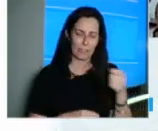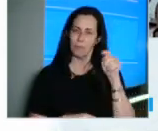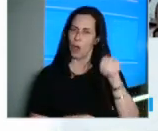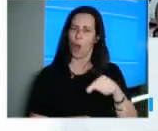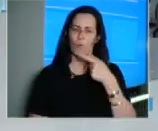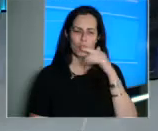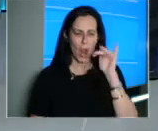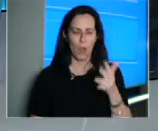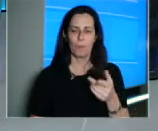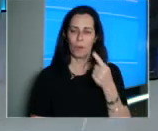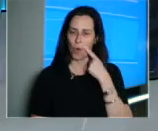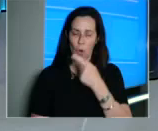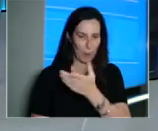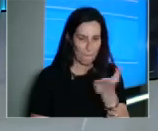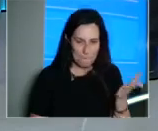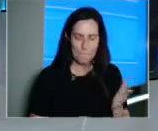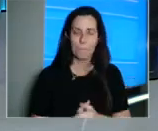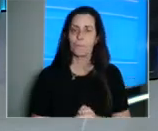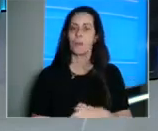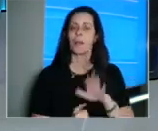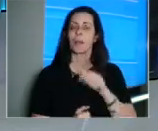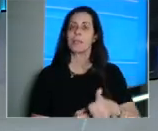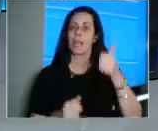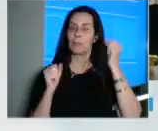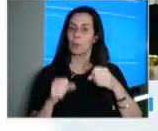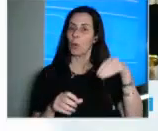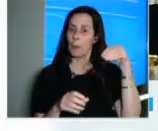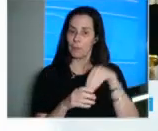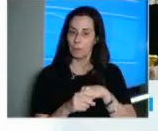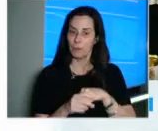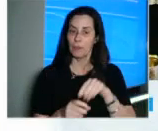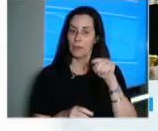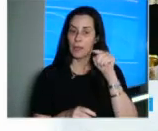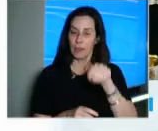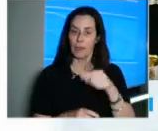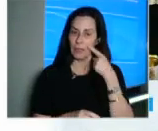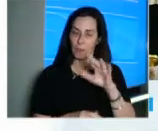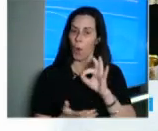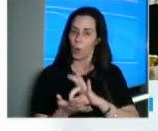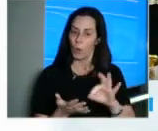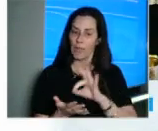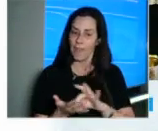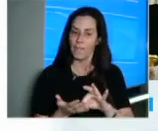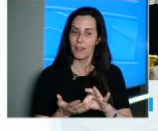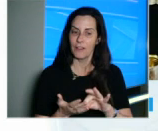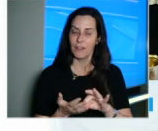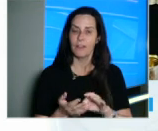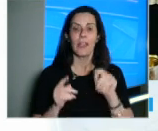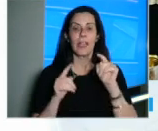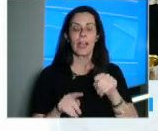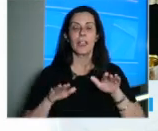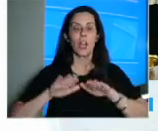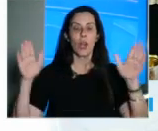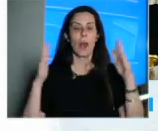להגיד שלום, אנחנו יכולים לראות אותם בתמונה. גם השר לביטחון הפנים גלעד ארדן הגיע ללוד, ותראה מה הוא כותב בחשבון הטוויטר שלו. הגעתי